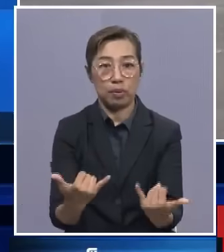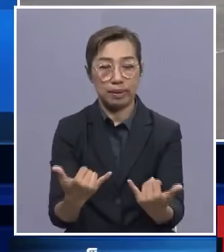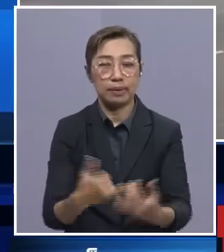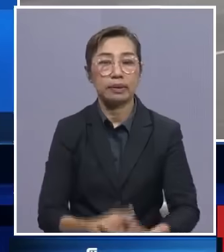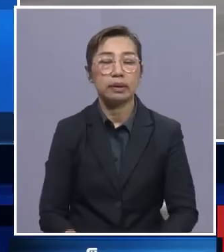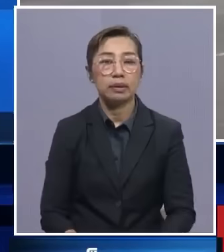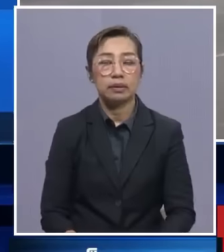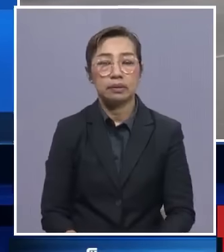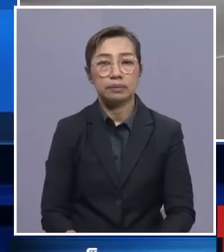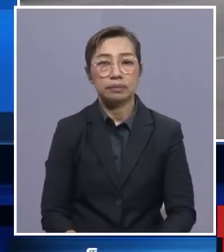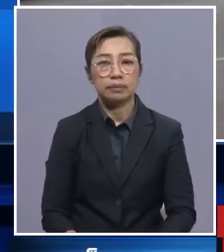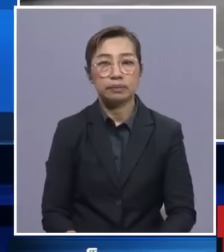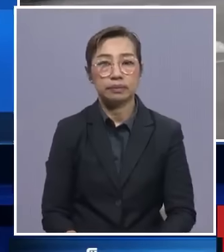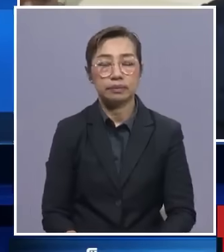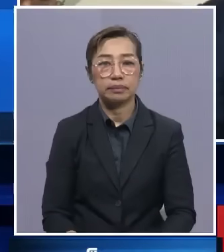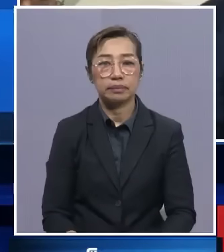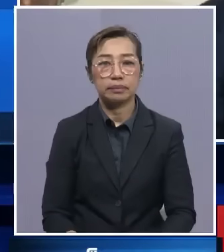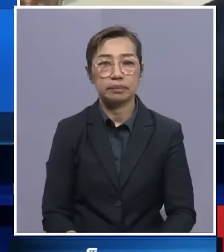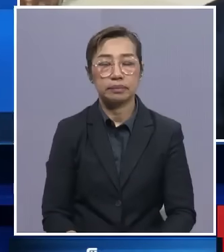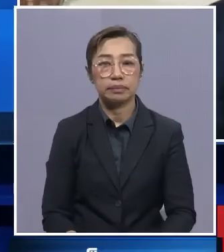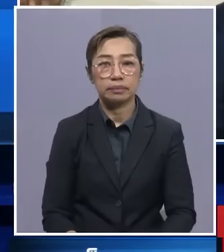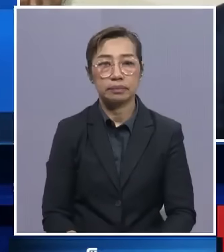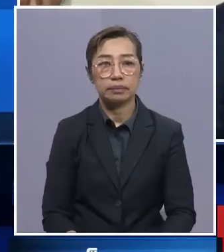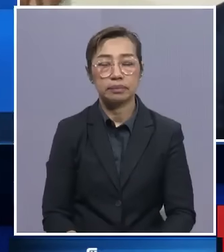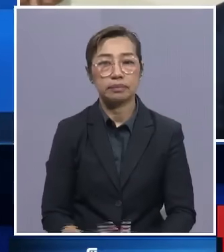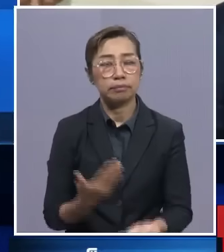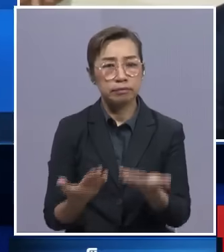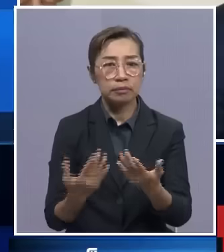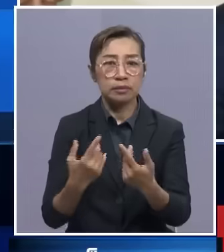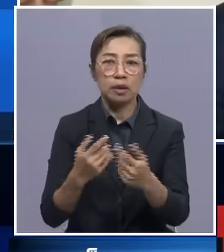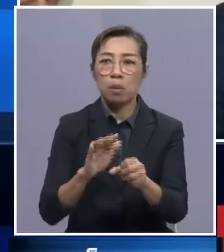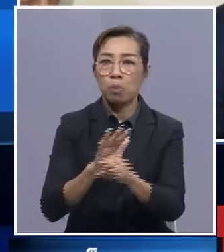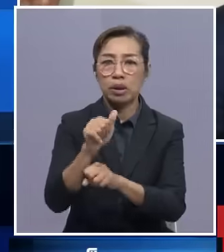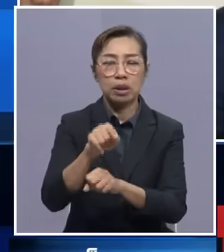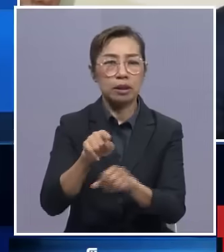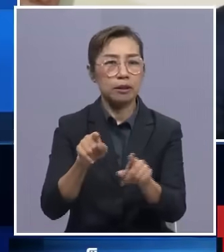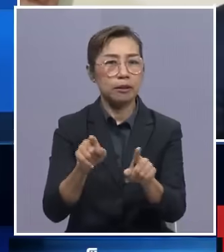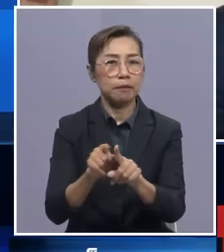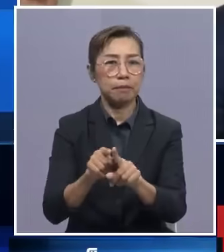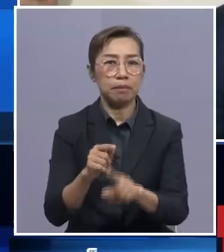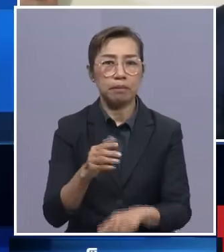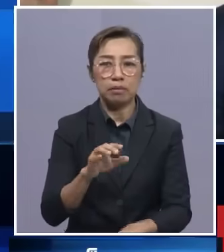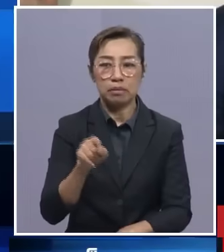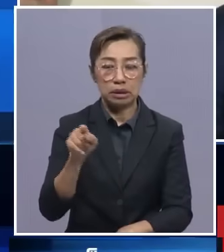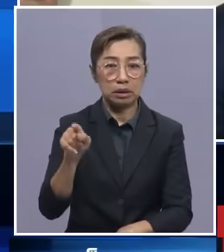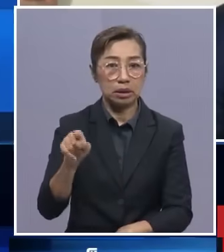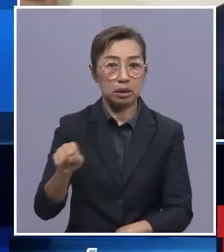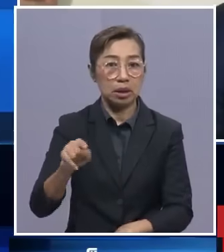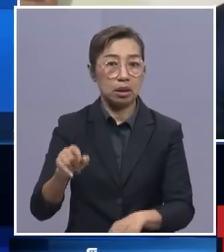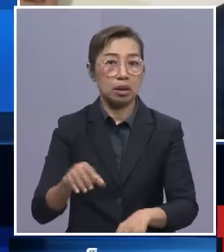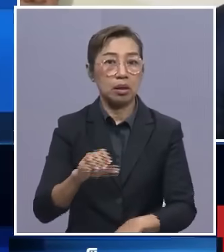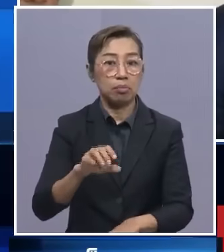ทีนี้เอ่อก็เนื่องจากว่าเมื่อสสของพรรคนะ